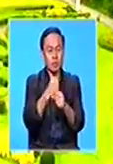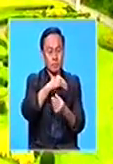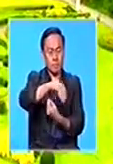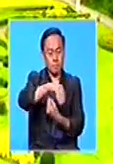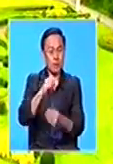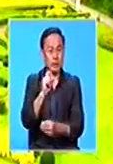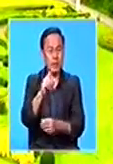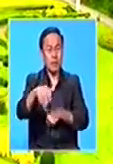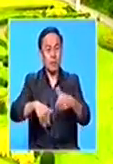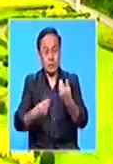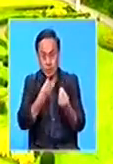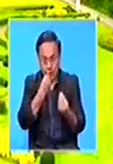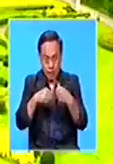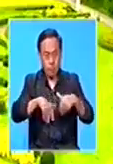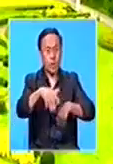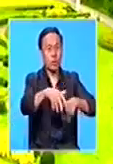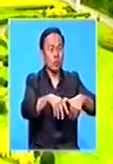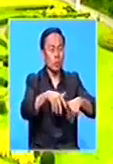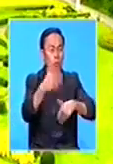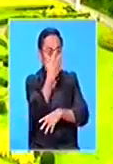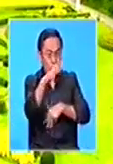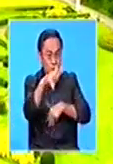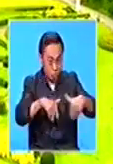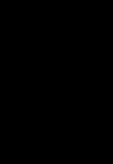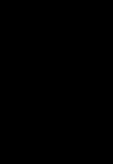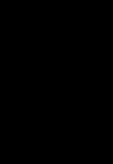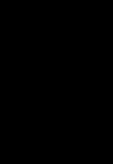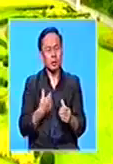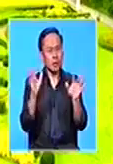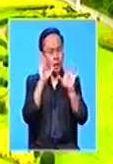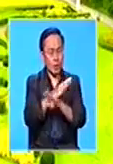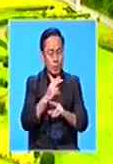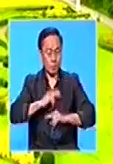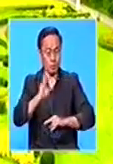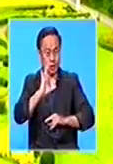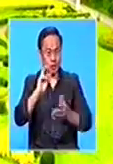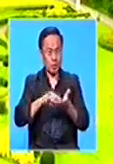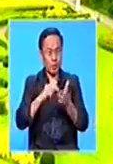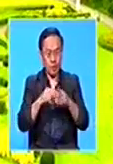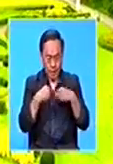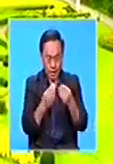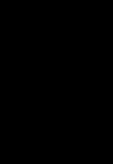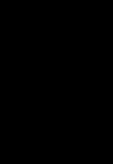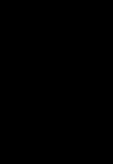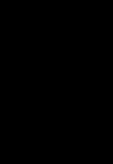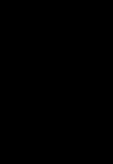ษฐกิจป่าชุมชนป่ากินได้เป็นธนาคารอาหารโดยยังไม่ให้กรรมสิทธิ์นะครับ